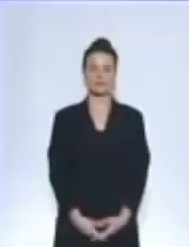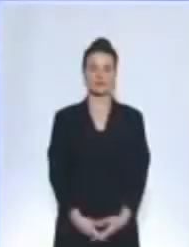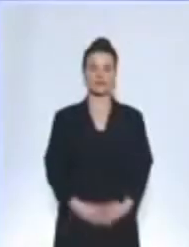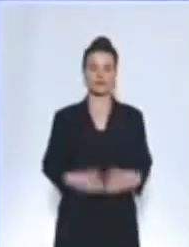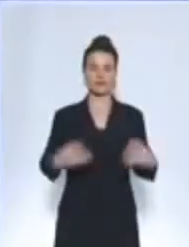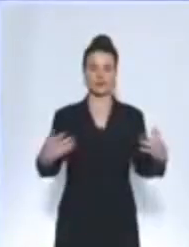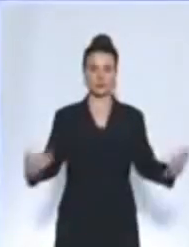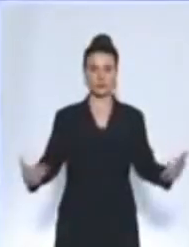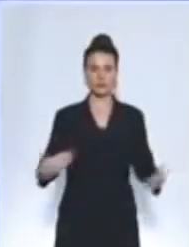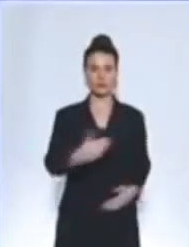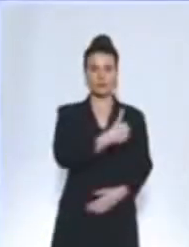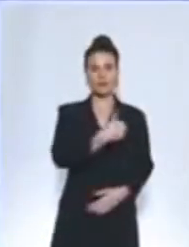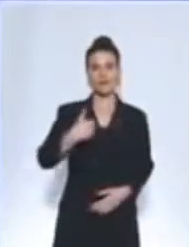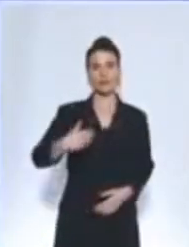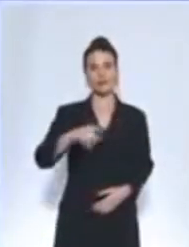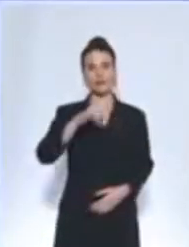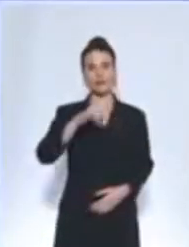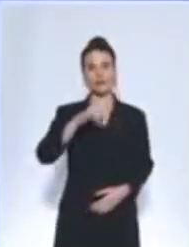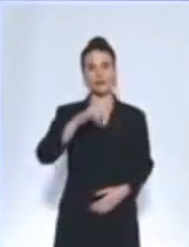Père Castor, mets tes lunettes et lis-nous tout.